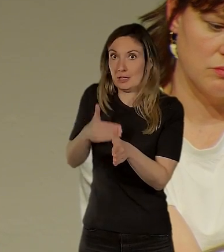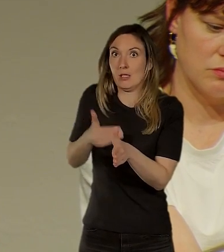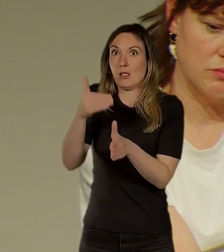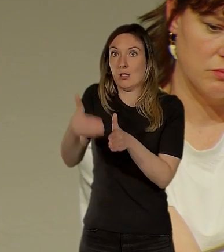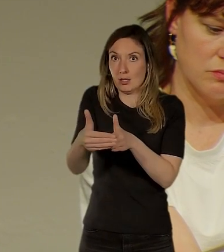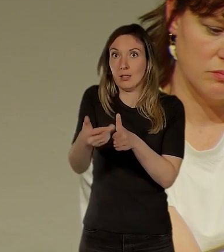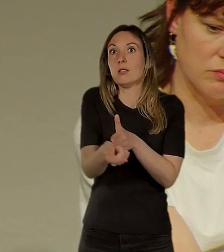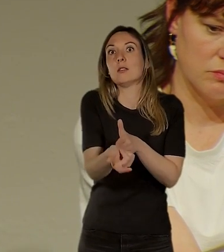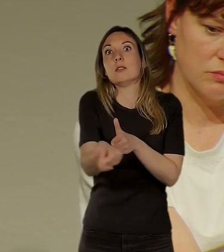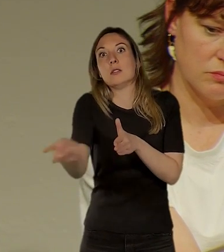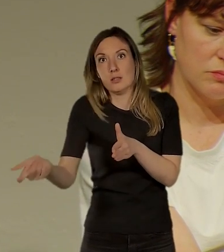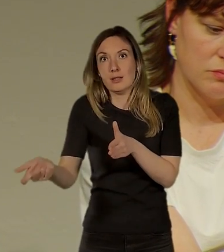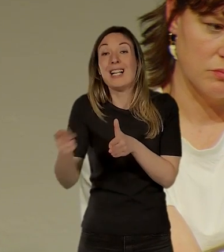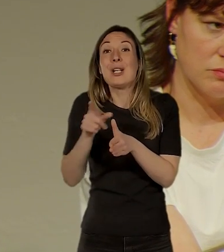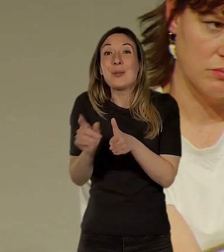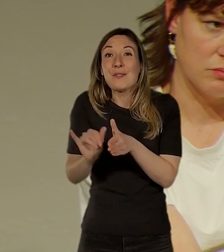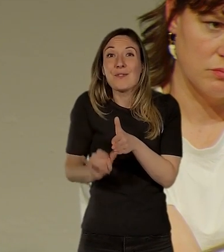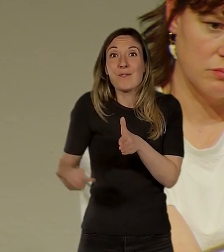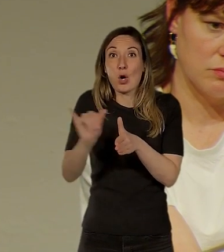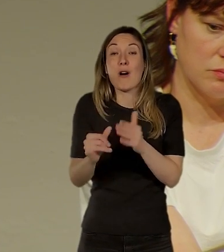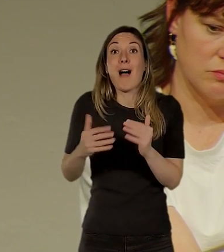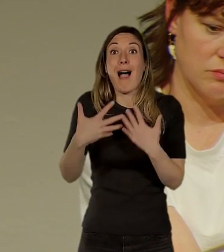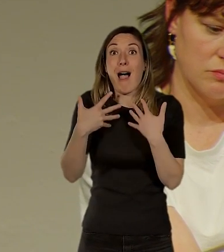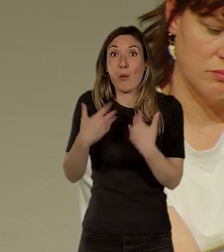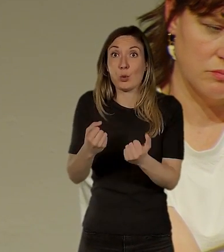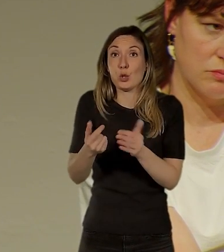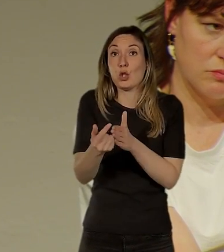intenzita těch aut, který tam odbočují, prostě není nějak jako